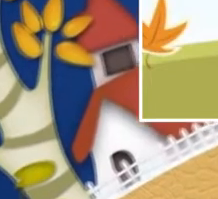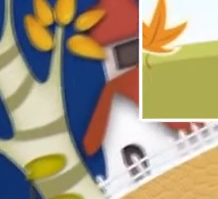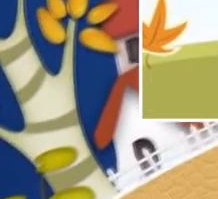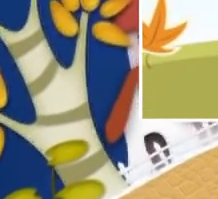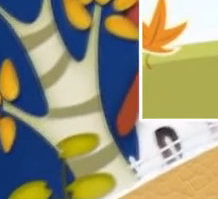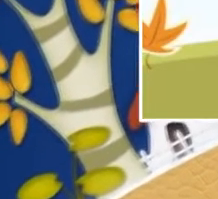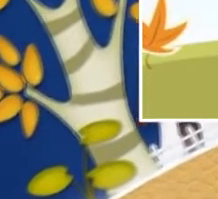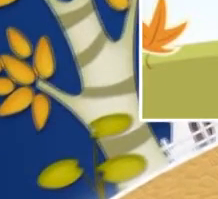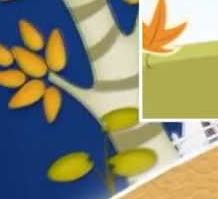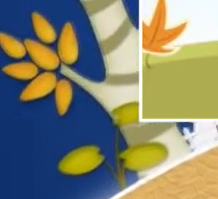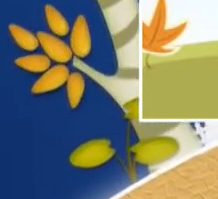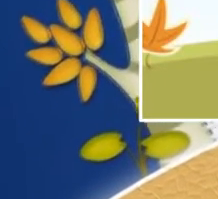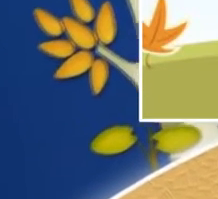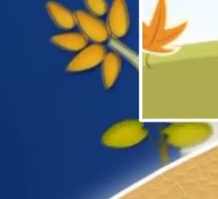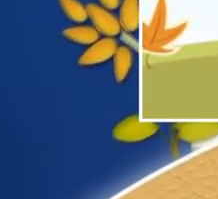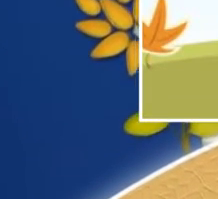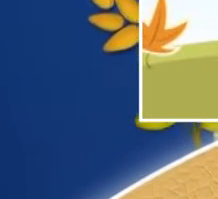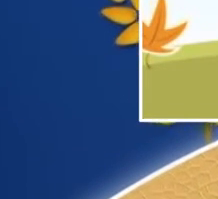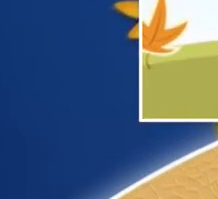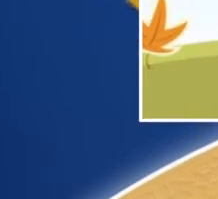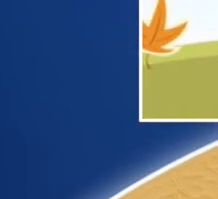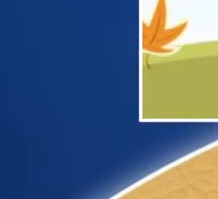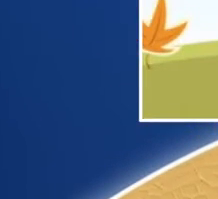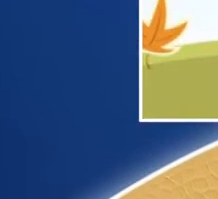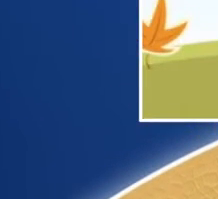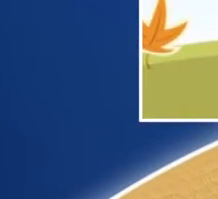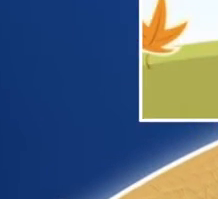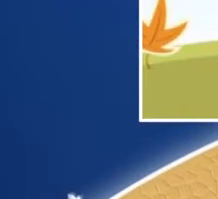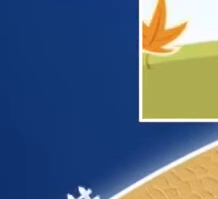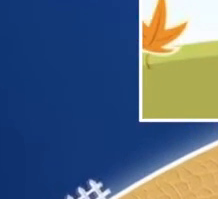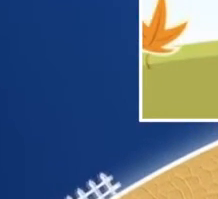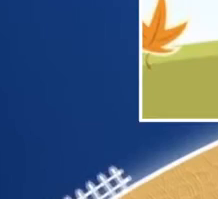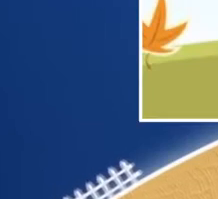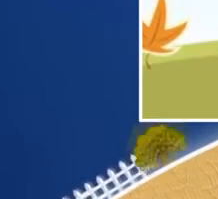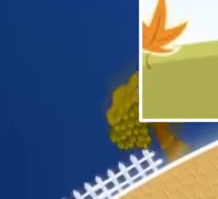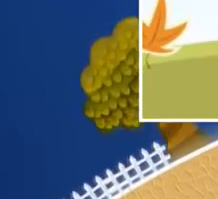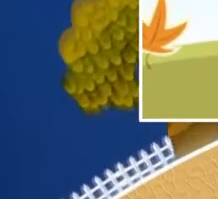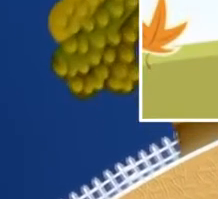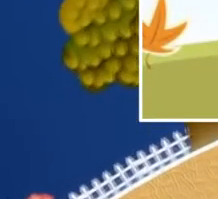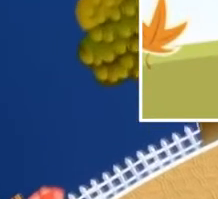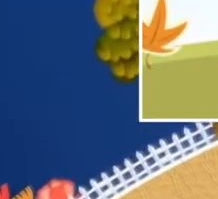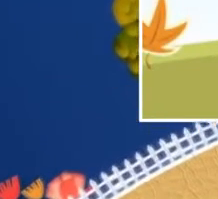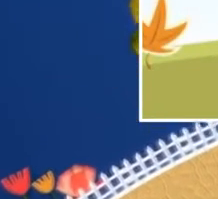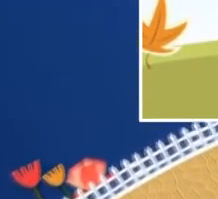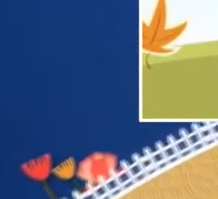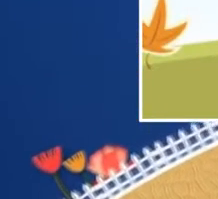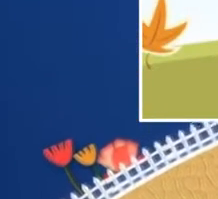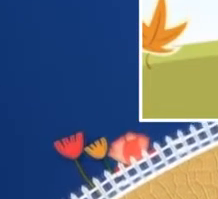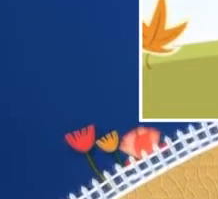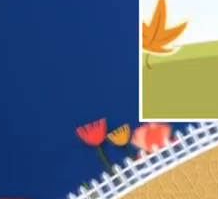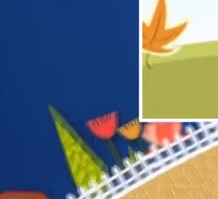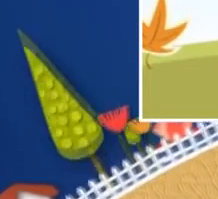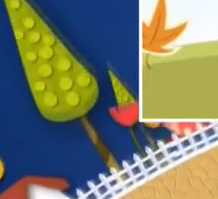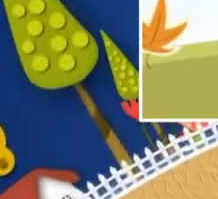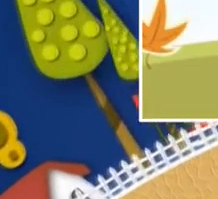Навчийг шинжээрэй. Навч олон төрлийн хэлбэр хэмжээтэй байдаг. Навчны гадаргуу гүлгөр, эсвэл үсэрхэг,